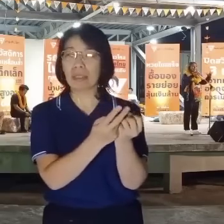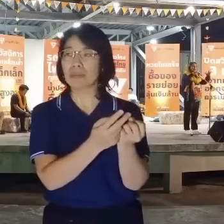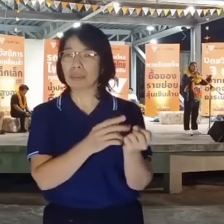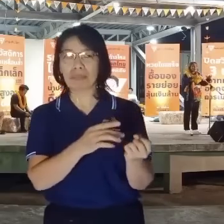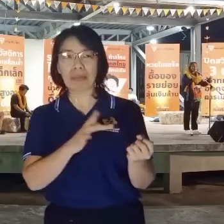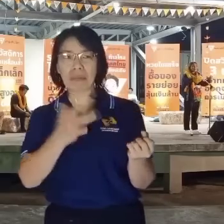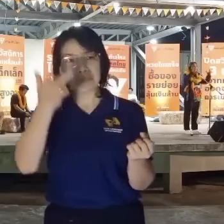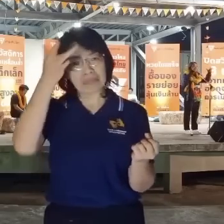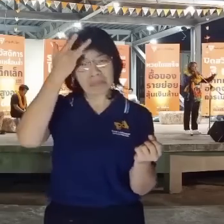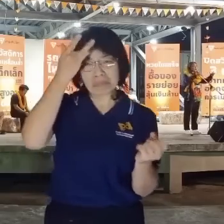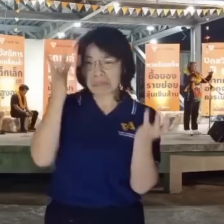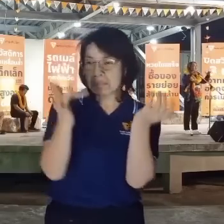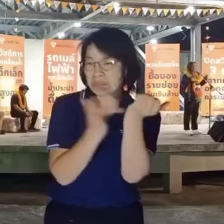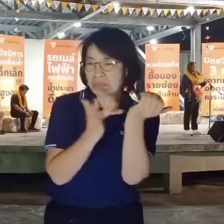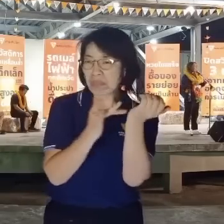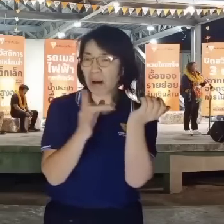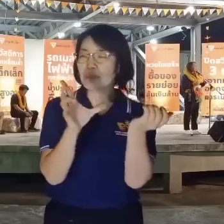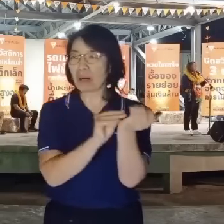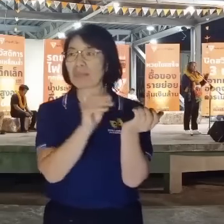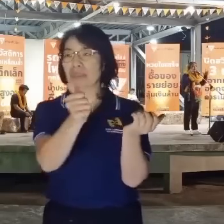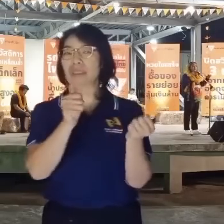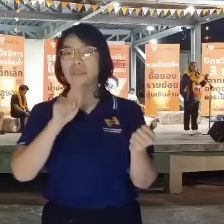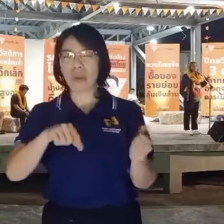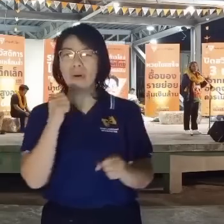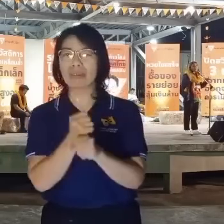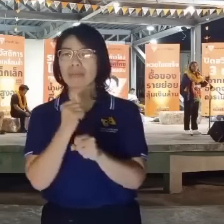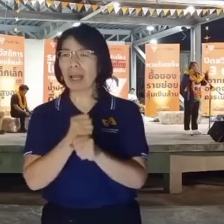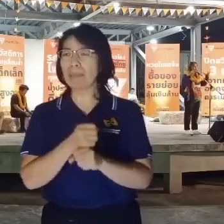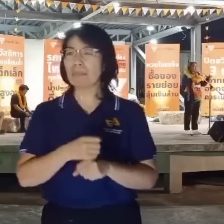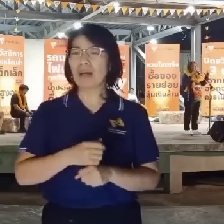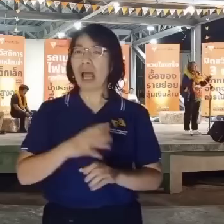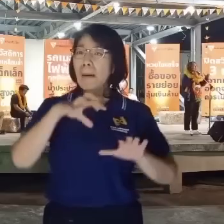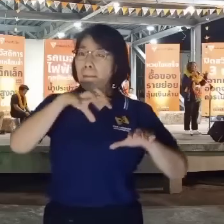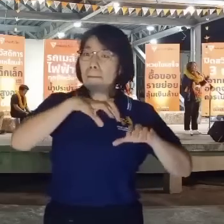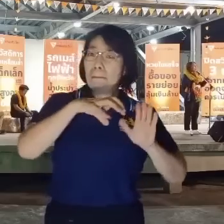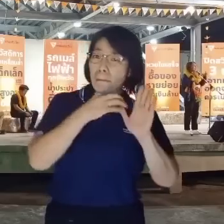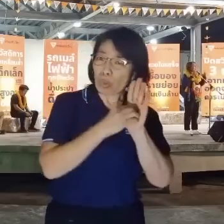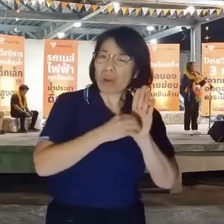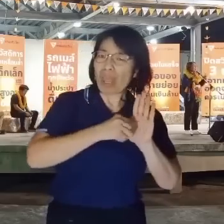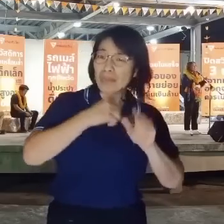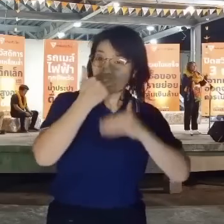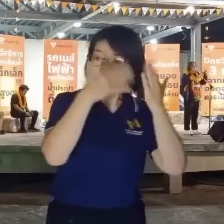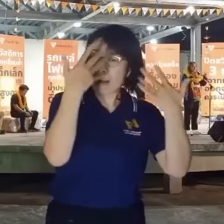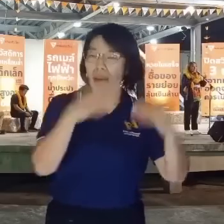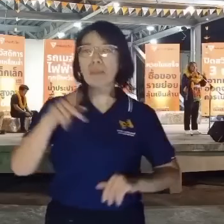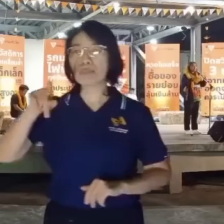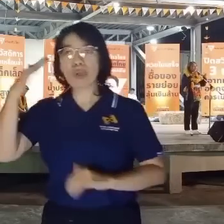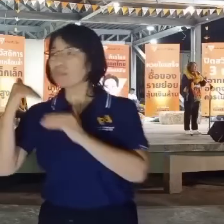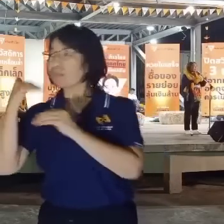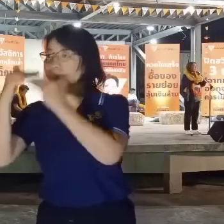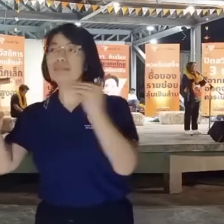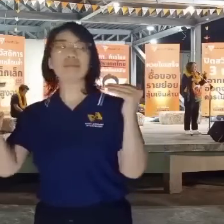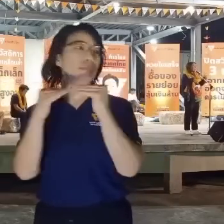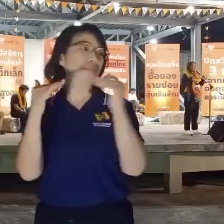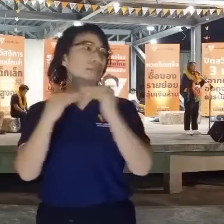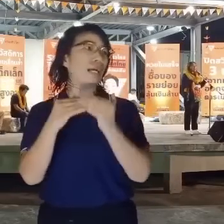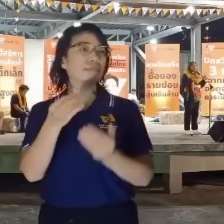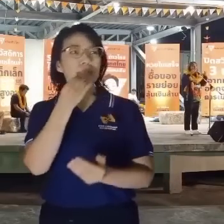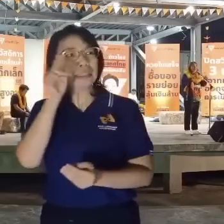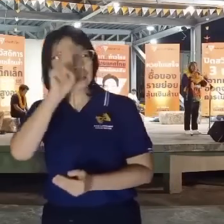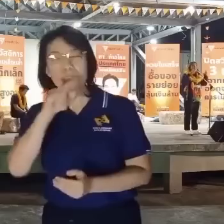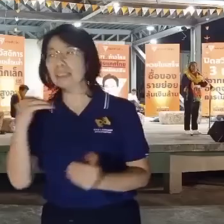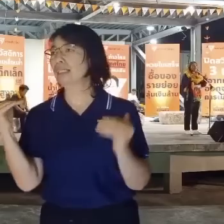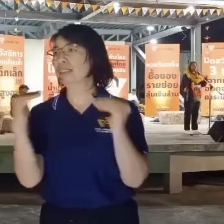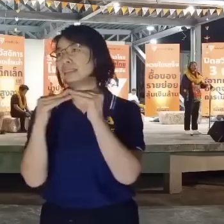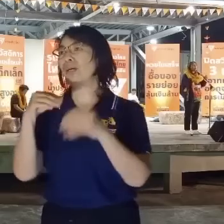งานที่เกิดขึ้นทั้งในชนบททั้งในเมืองเพื่อทำให้ลูกหลานชาวพิษโลกสามารถมีกินมีใช้และทำง